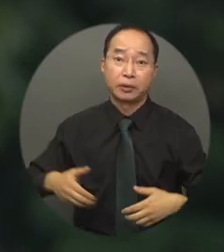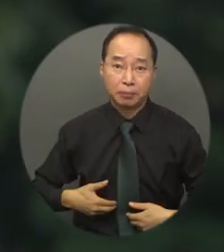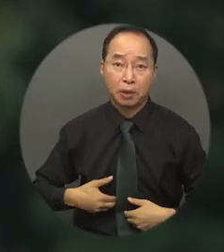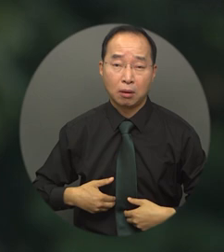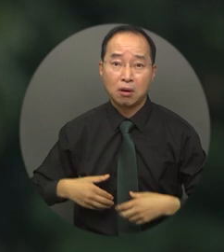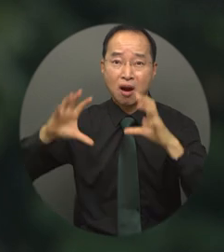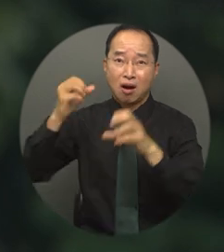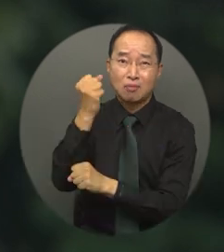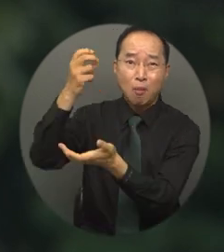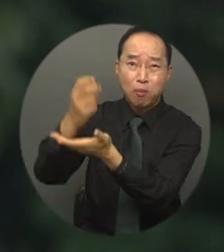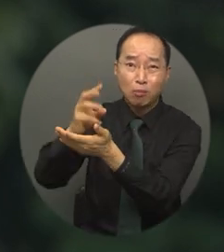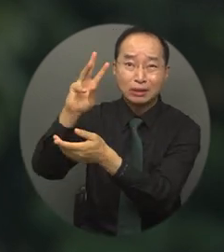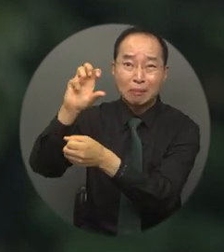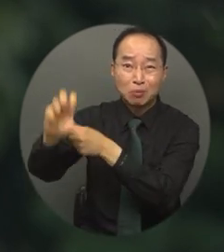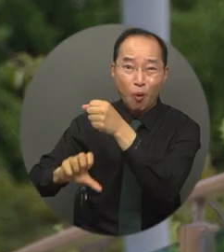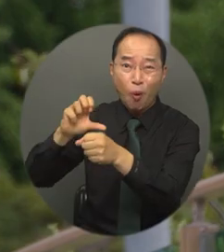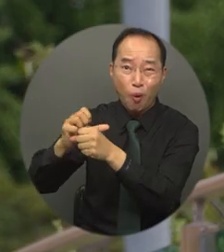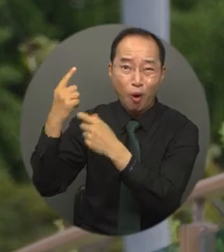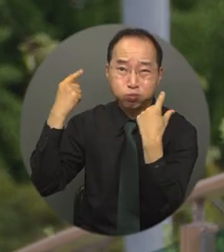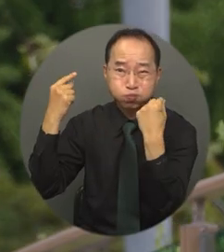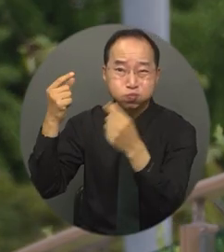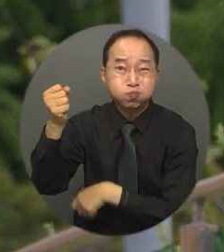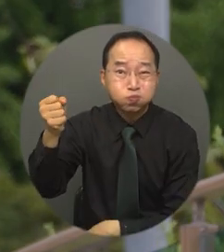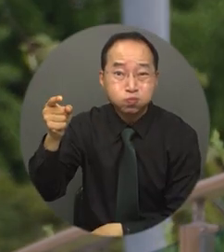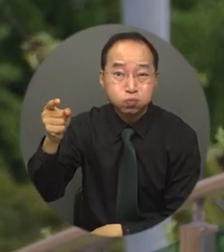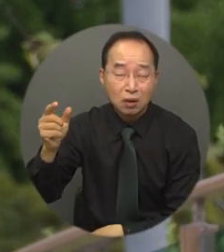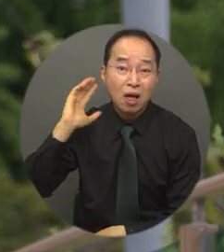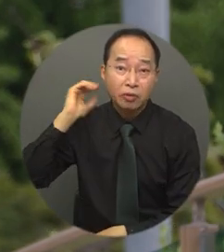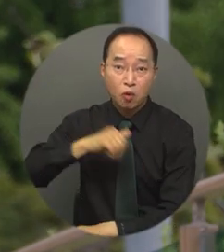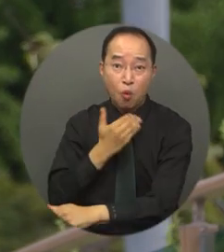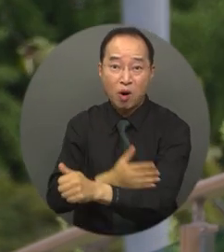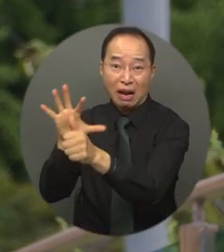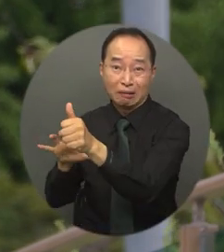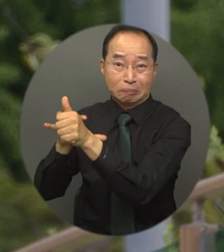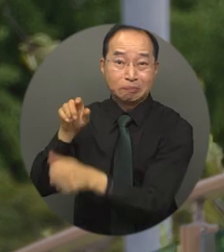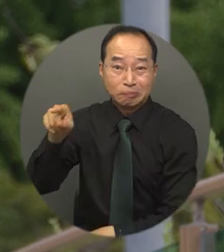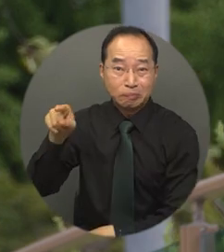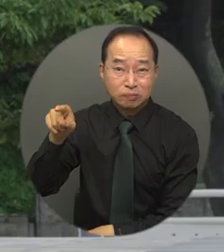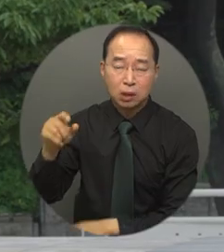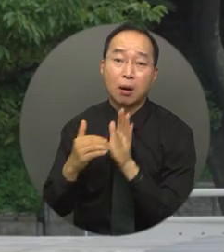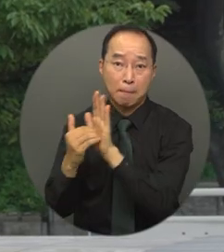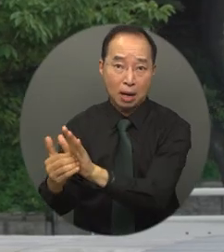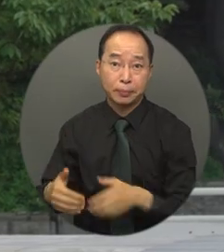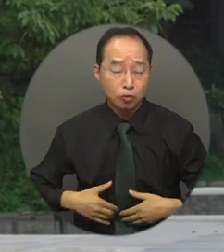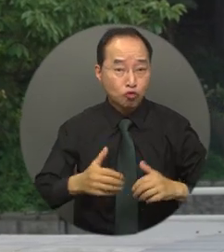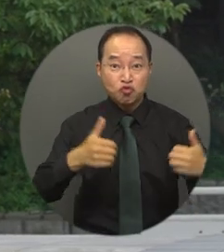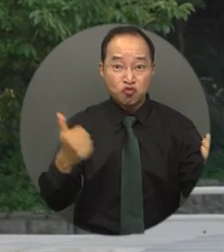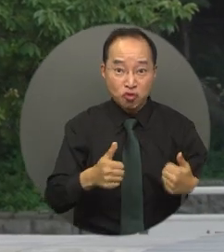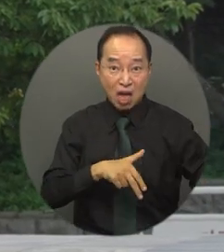35년째 유지부동인 헌법을 바꿔 대통령의 권한 집중을 막아야 합니다.